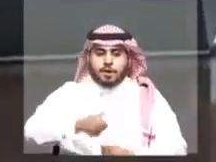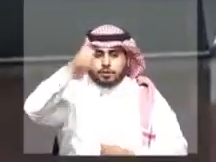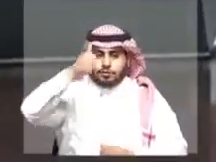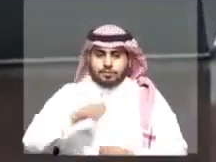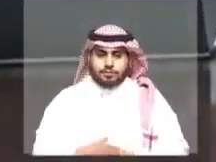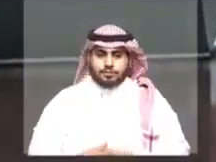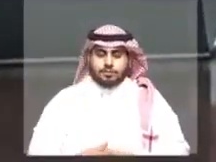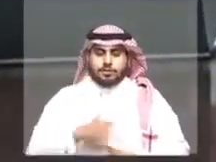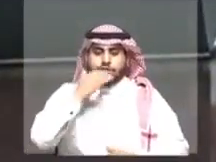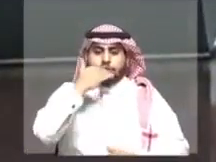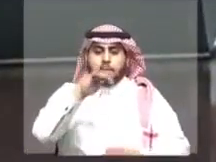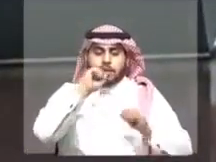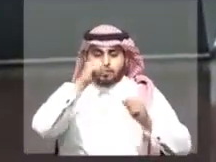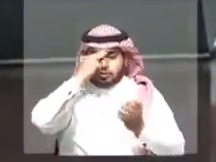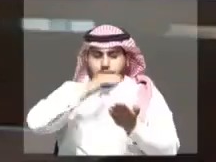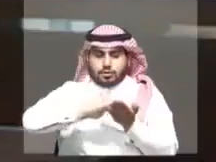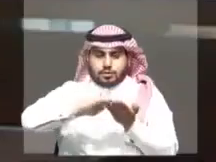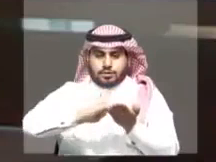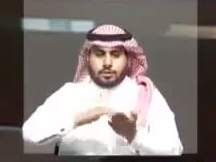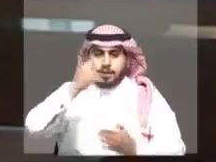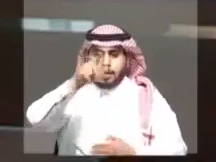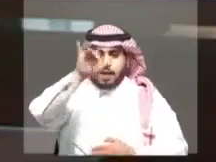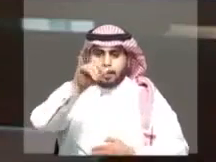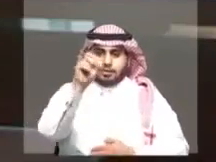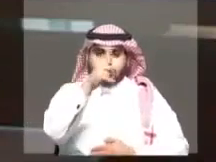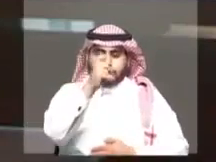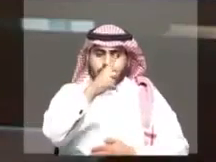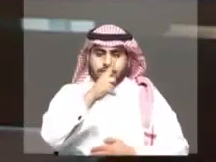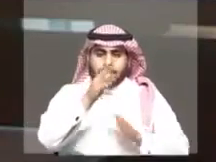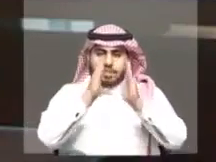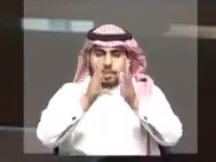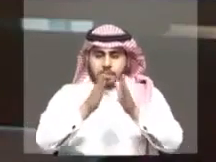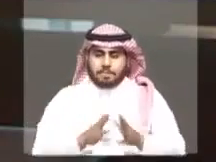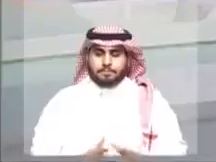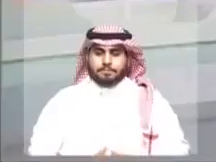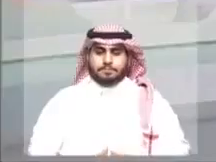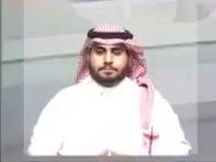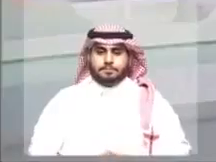فيه شباب الوطن. علي الشهري، الدمام.